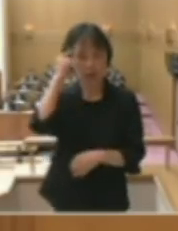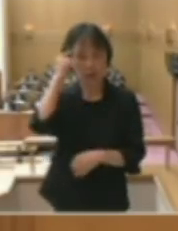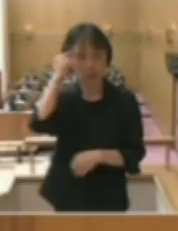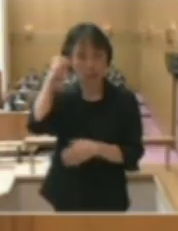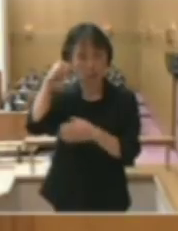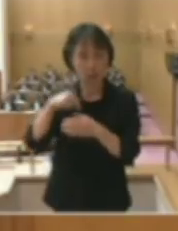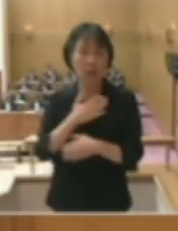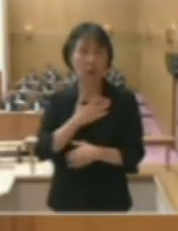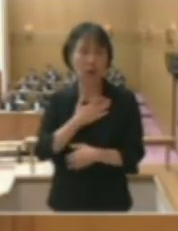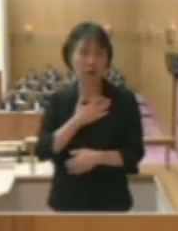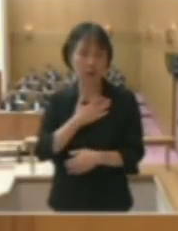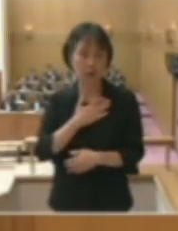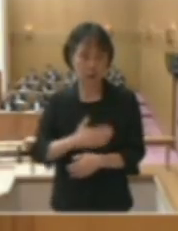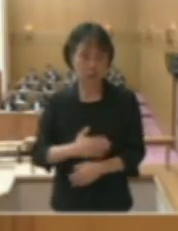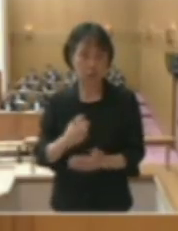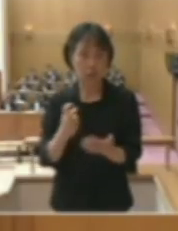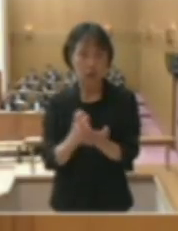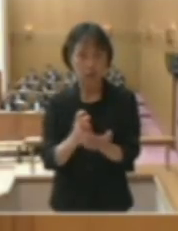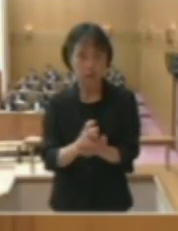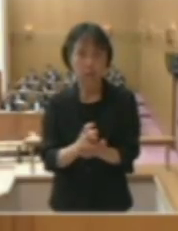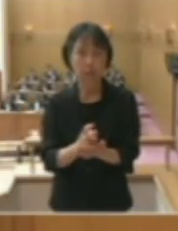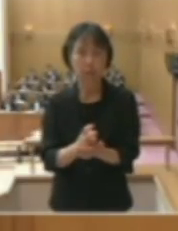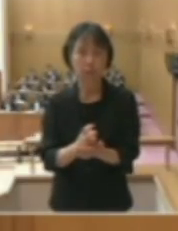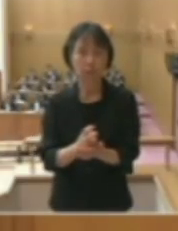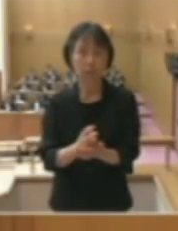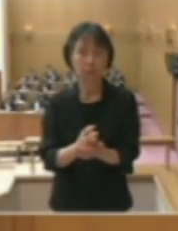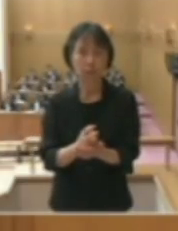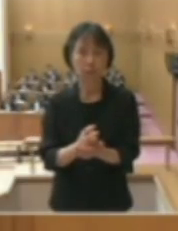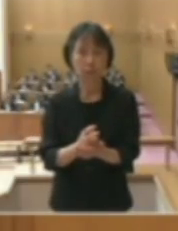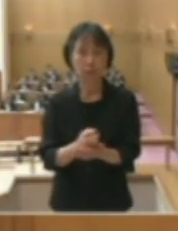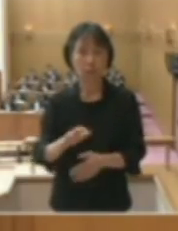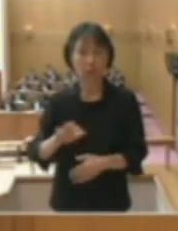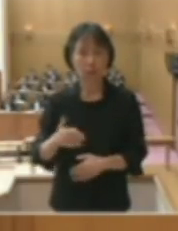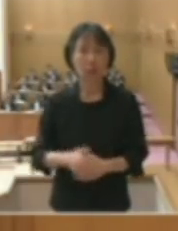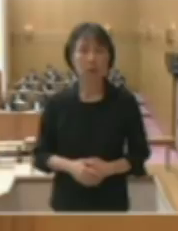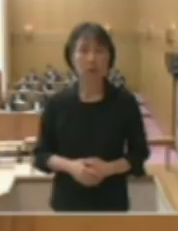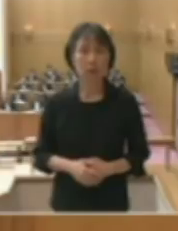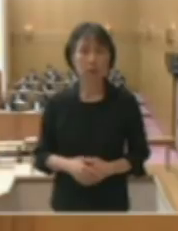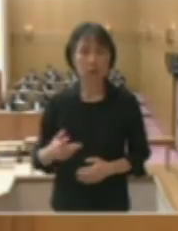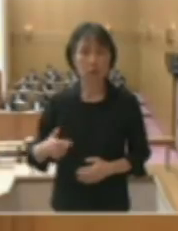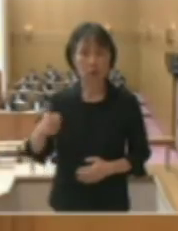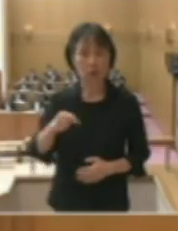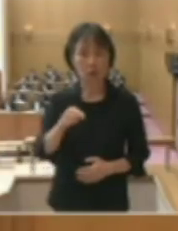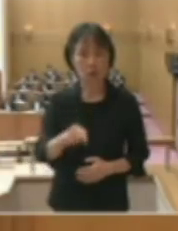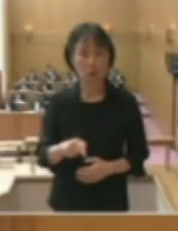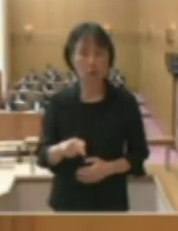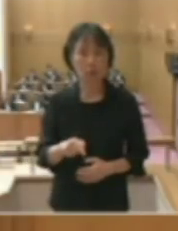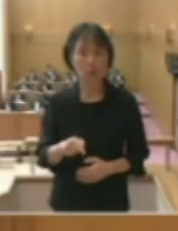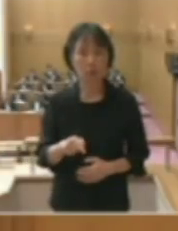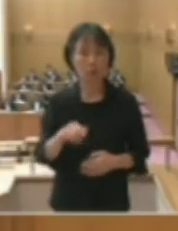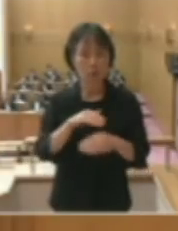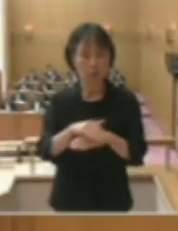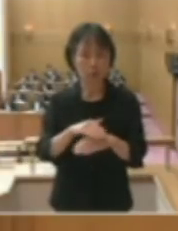り、それでいながら市長が本件重要性を改めて